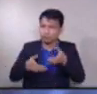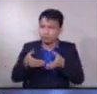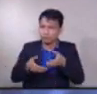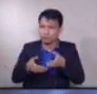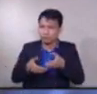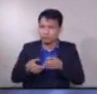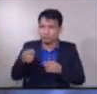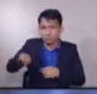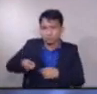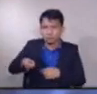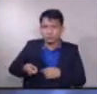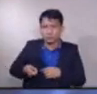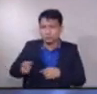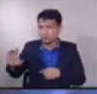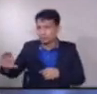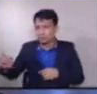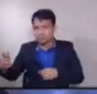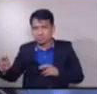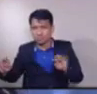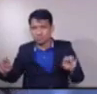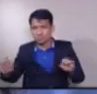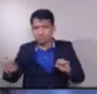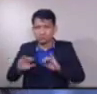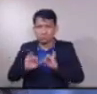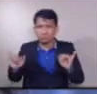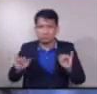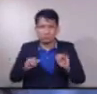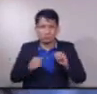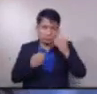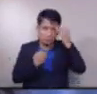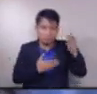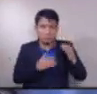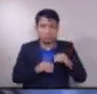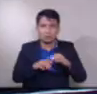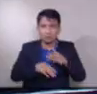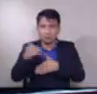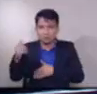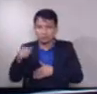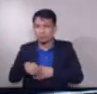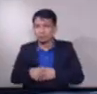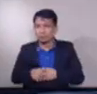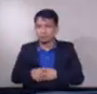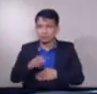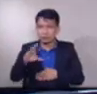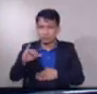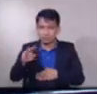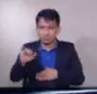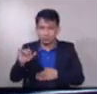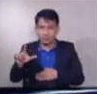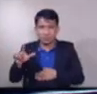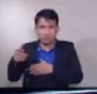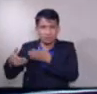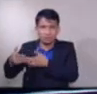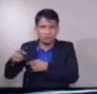kami magsasubmit sa civil ng korte. Kasi ayaw niyo rin mag-submit doon sa outside of the Church, yung civil courts. Because may iba-ibang korte po, may